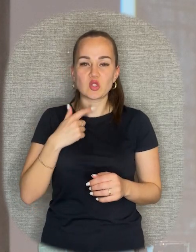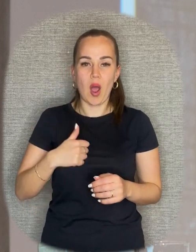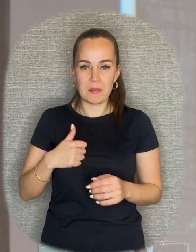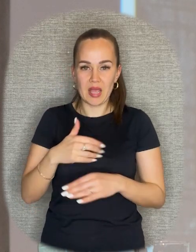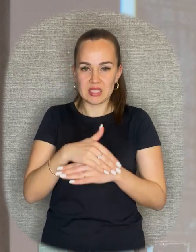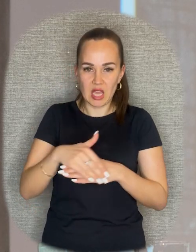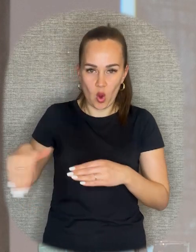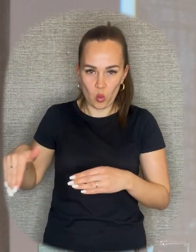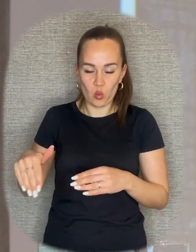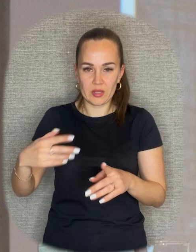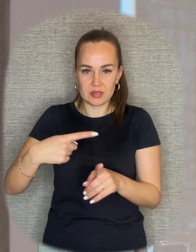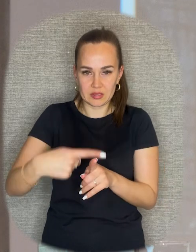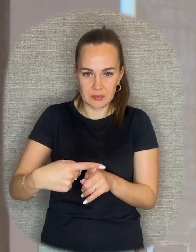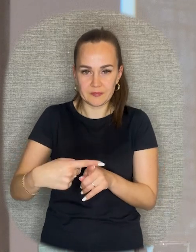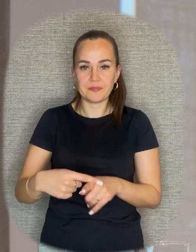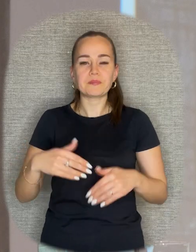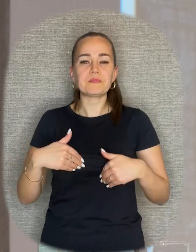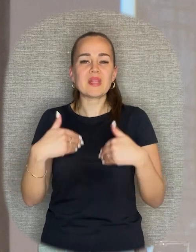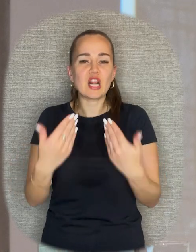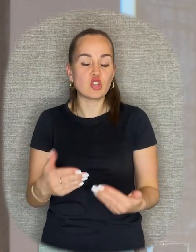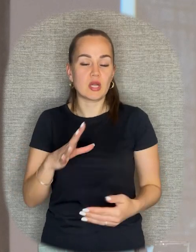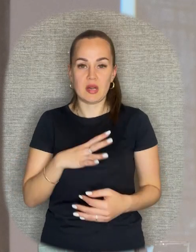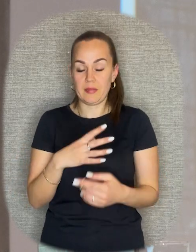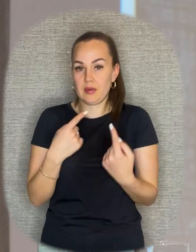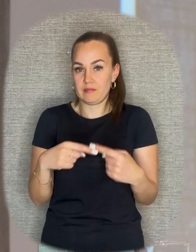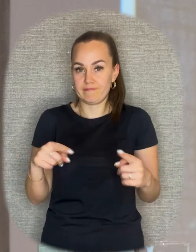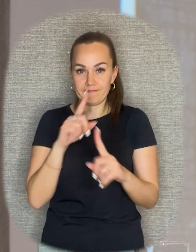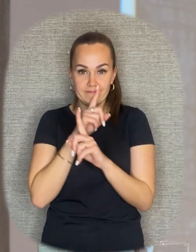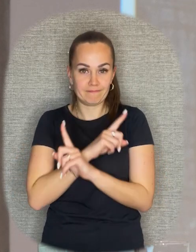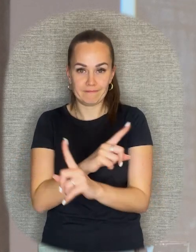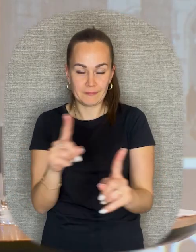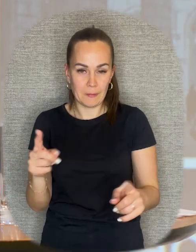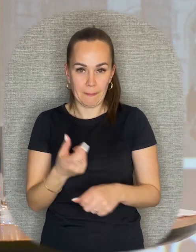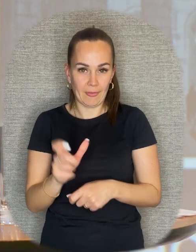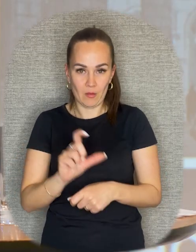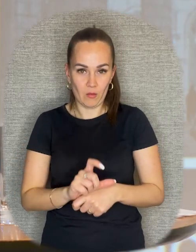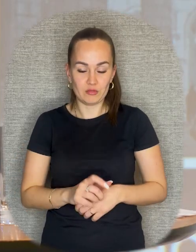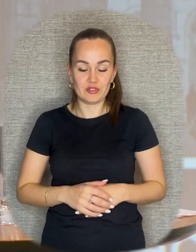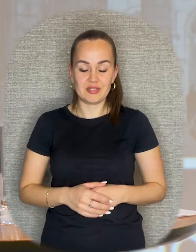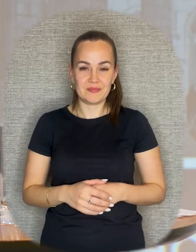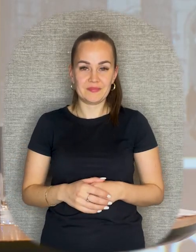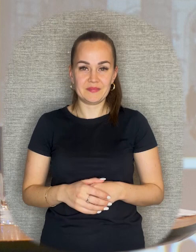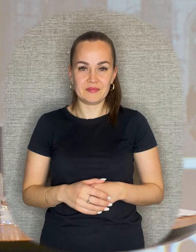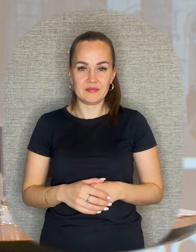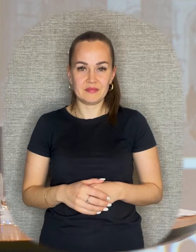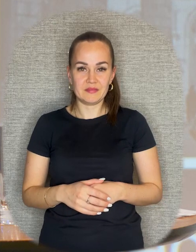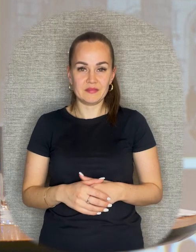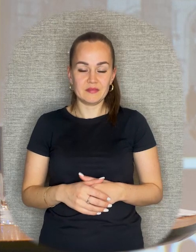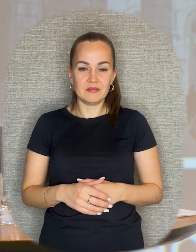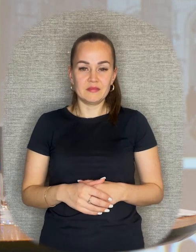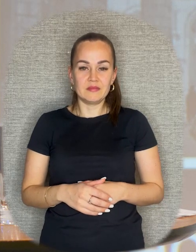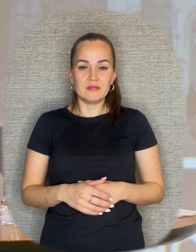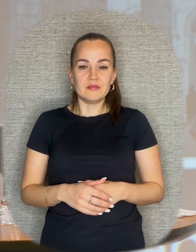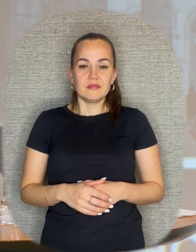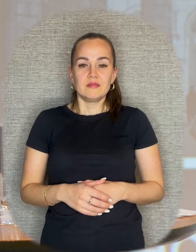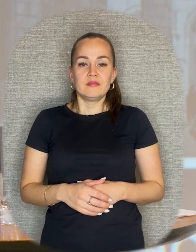пересечение международного Московского проспекта с пятой Красноармейской улицей предложения Архитекторов были